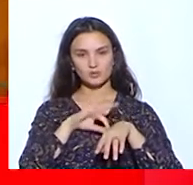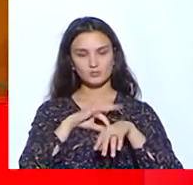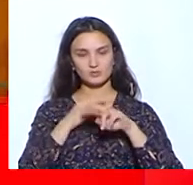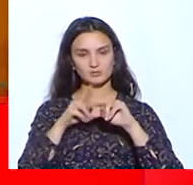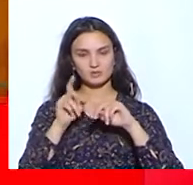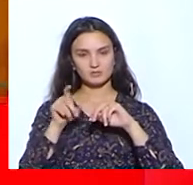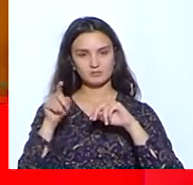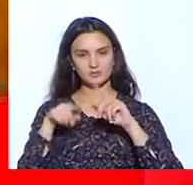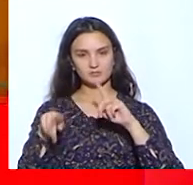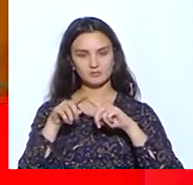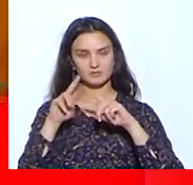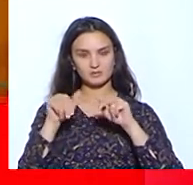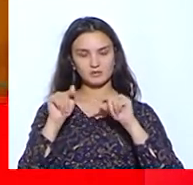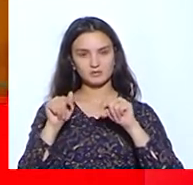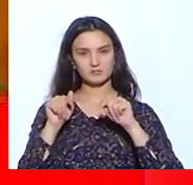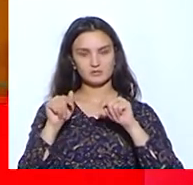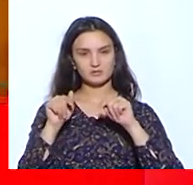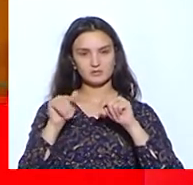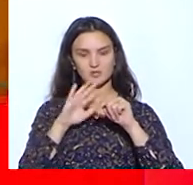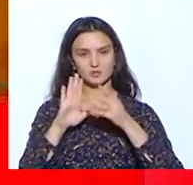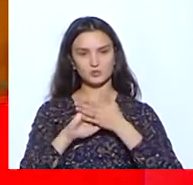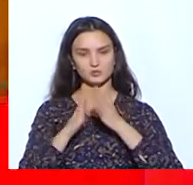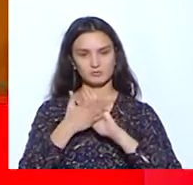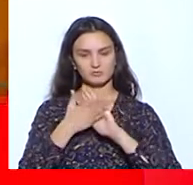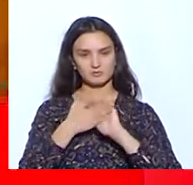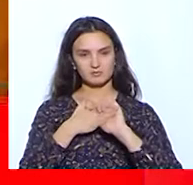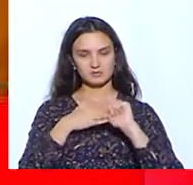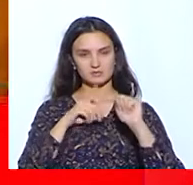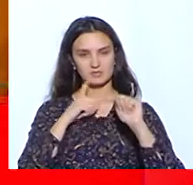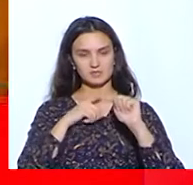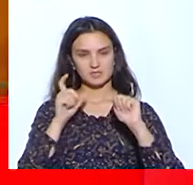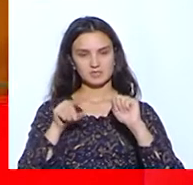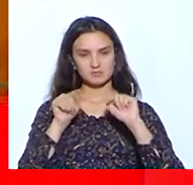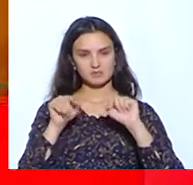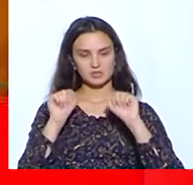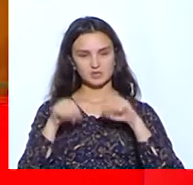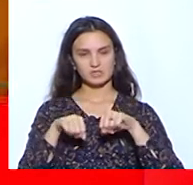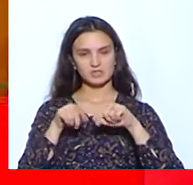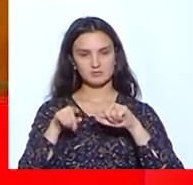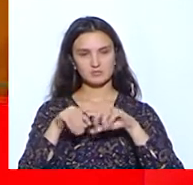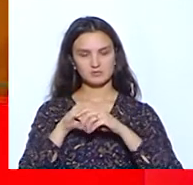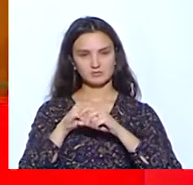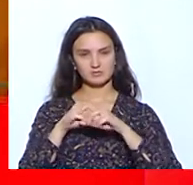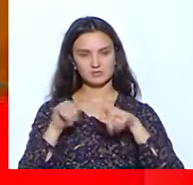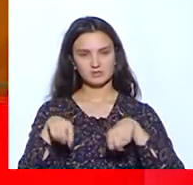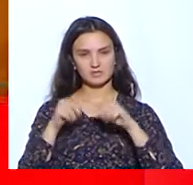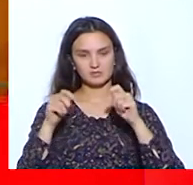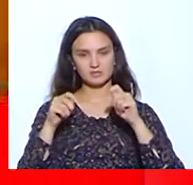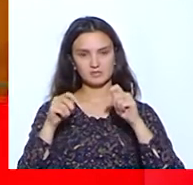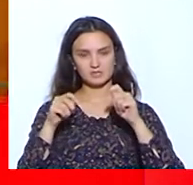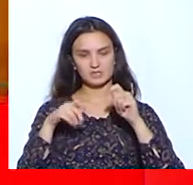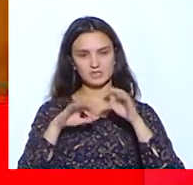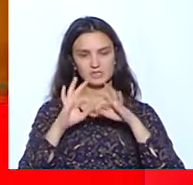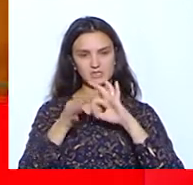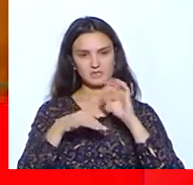ეს ადამიანები და ამ სქემას არ შეუთანხმებენ სპეციალისტს, მან შეიძლება დაარღვიოს ნაწლავის ფლორა